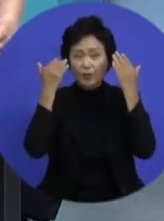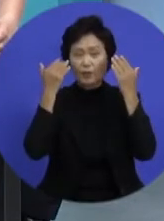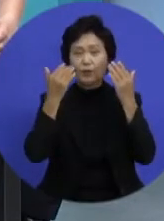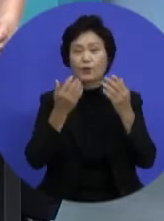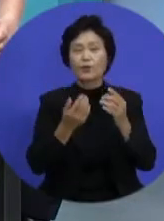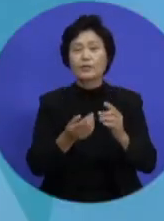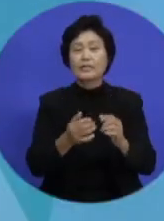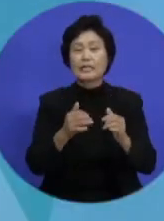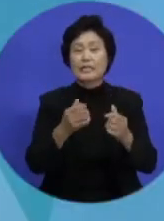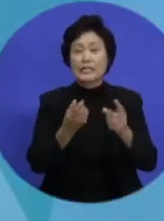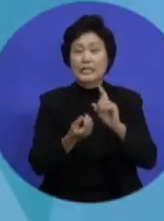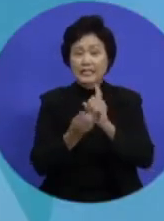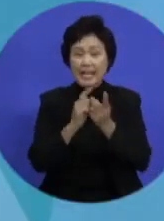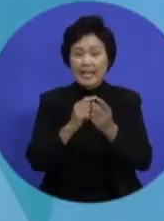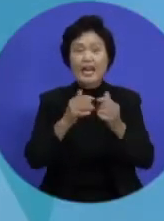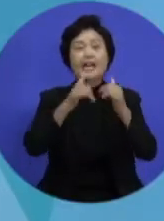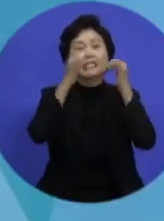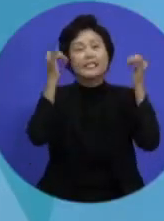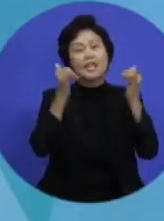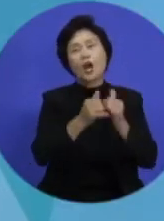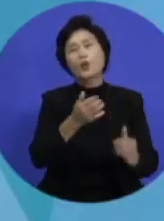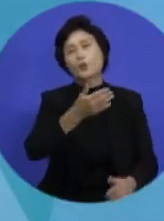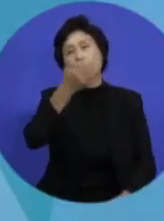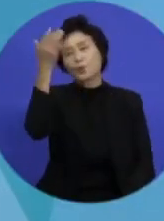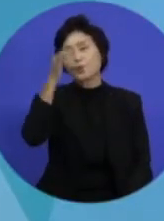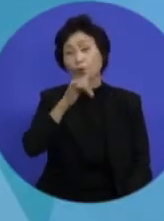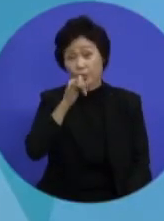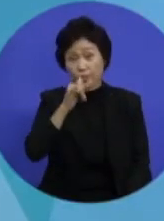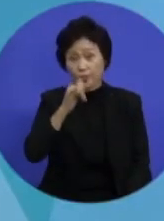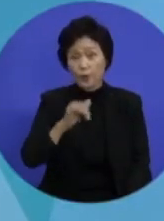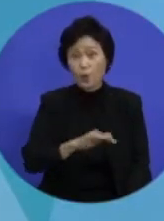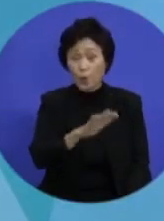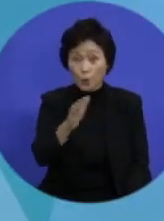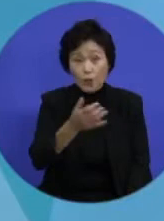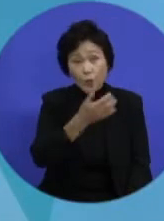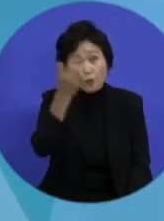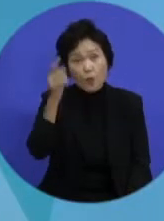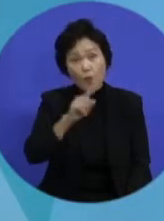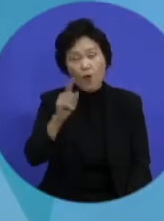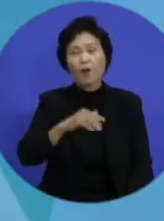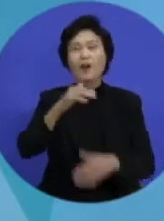있는 것이 사실은 이제 하나님의 나라잖아요. 네. 하나님의 나라가 이 땅에